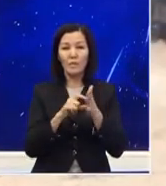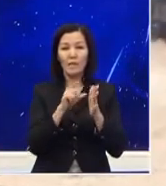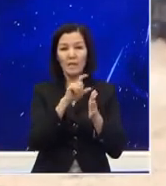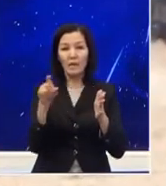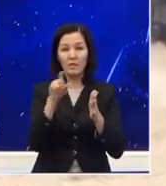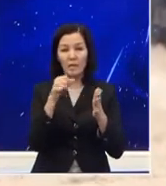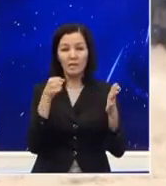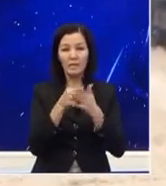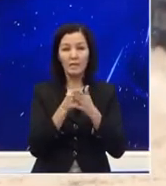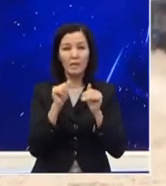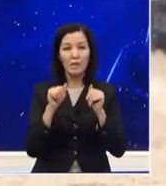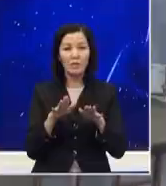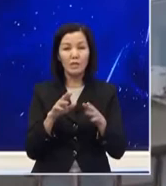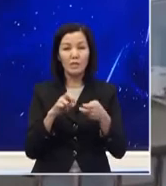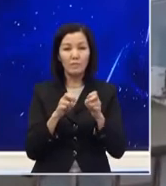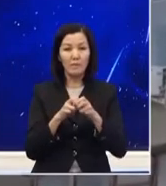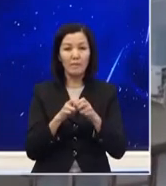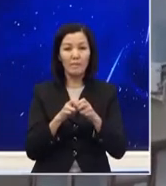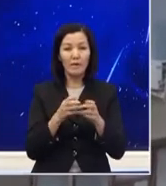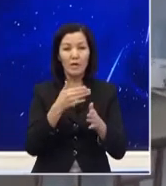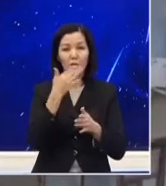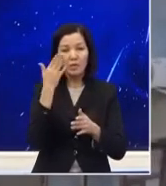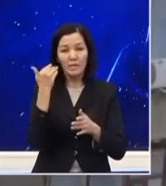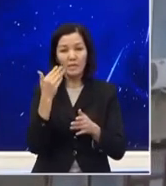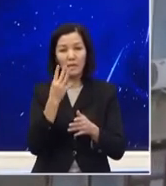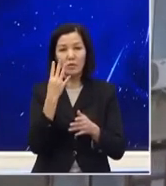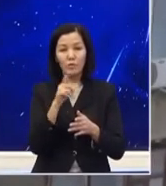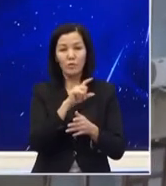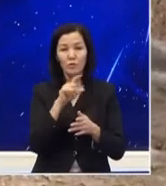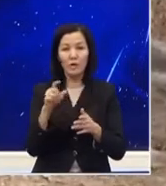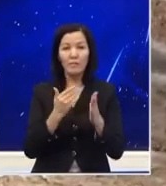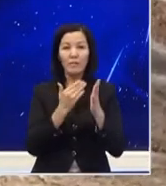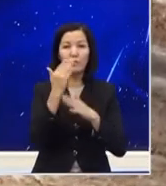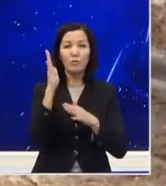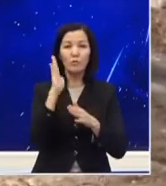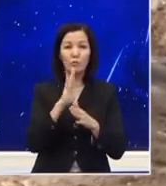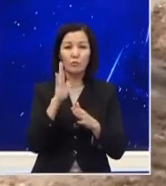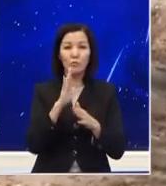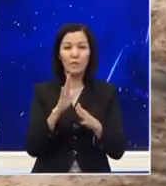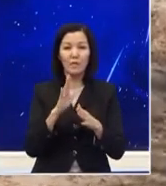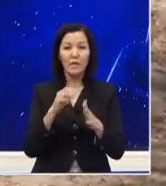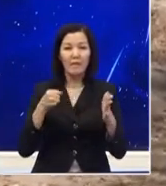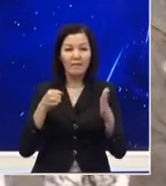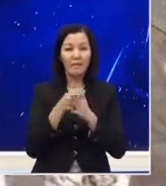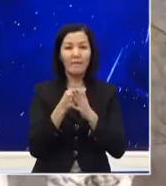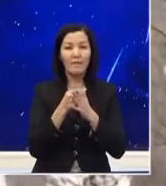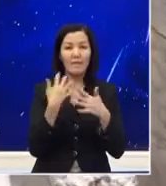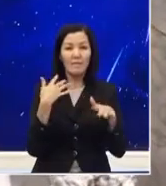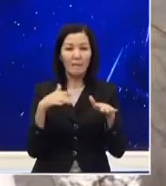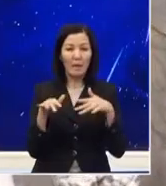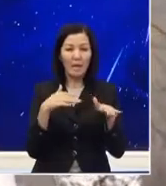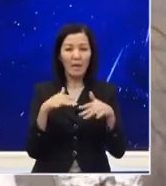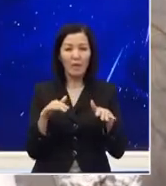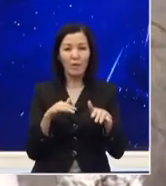Мұнда оң шешімін таппай келген бір мәселе жаз айларында 4-ші қабаттан жоғары ауыз судың қысымы баяулап қалады. Тіпті кейде